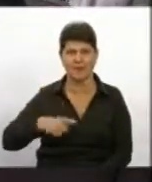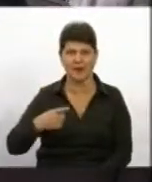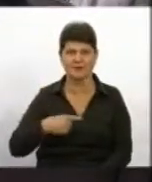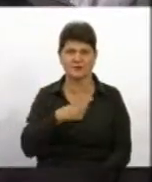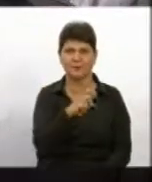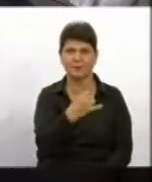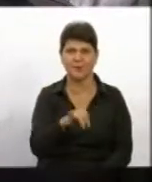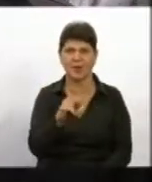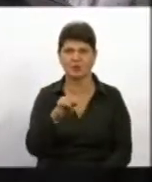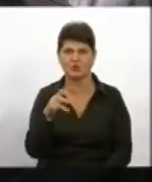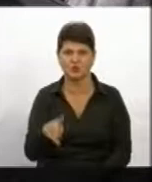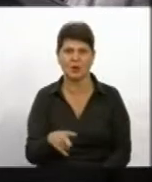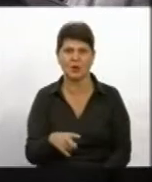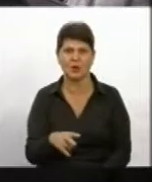був